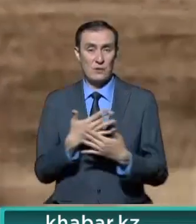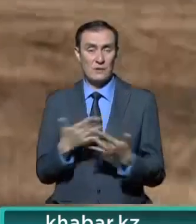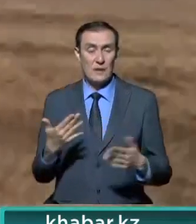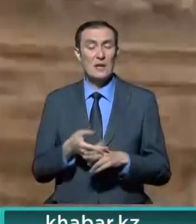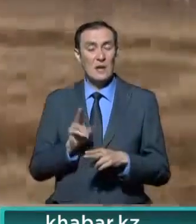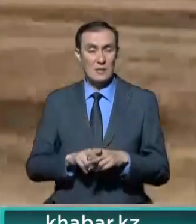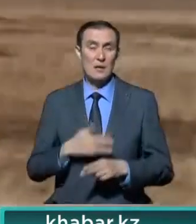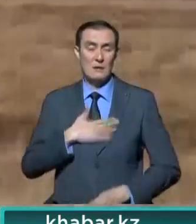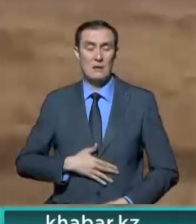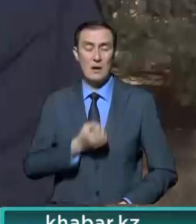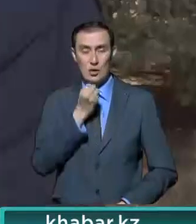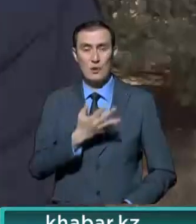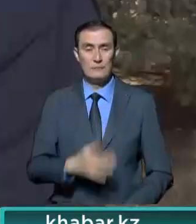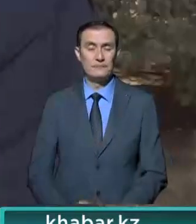радует.